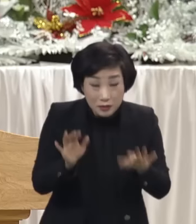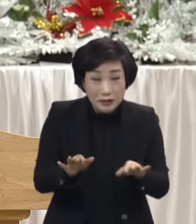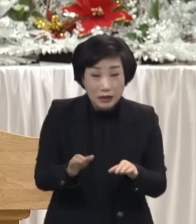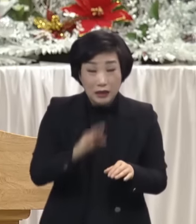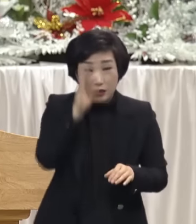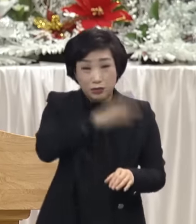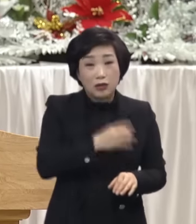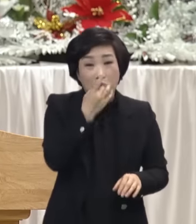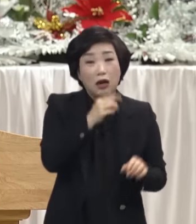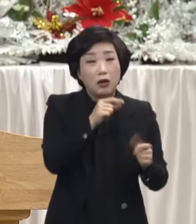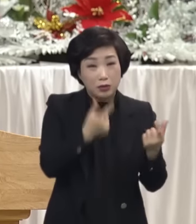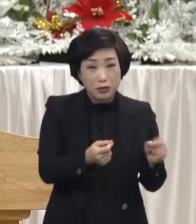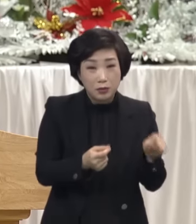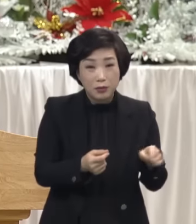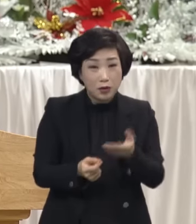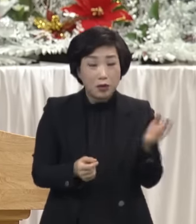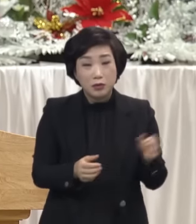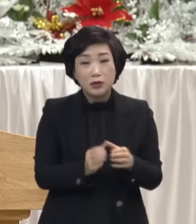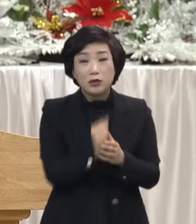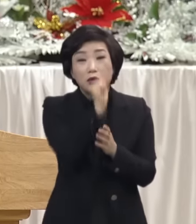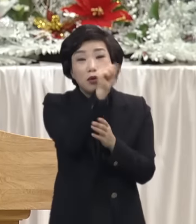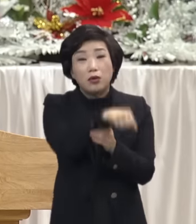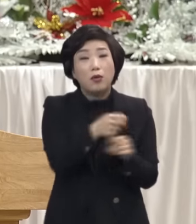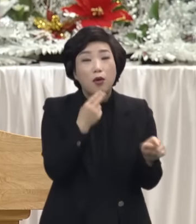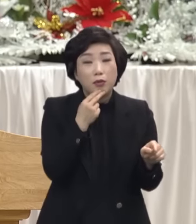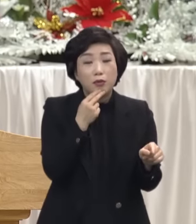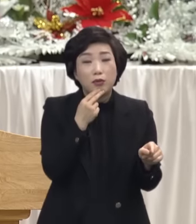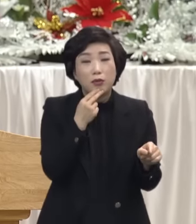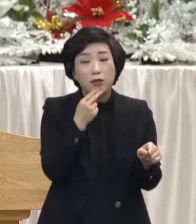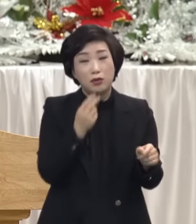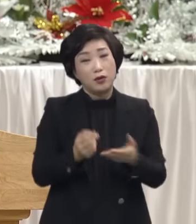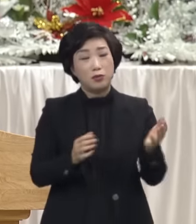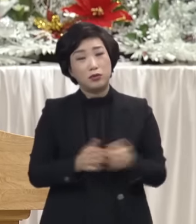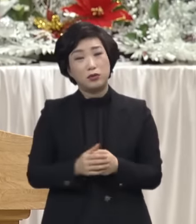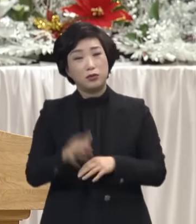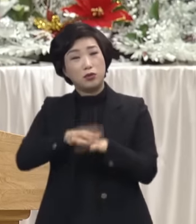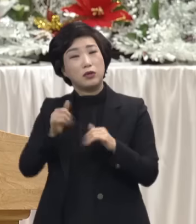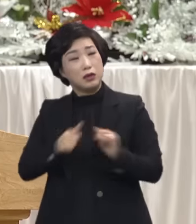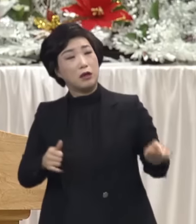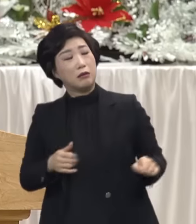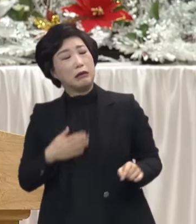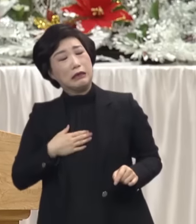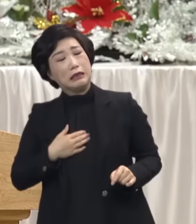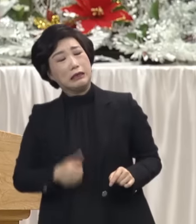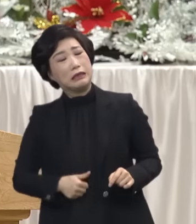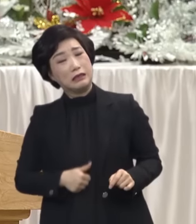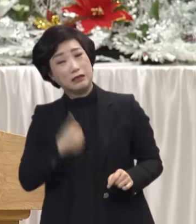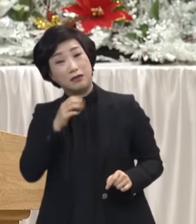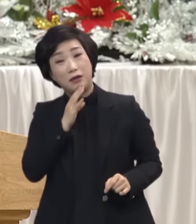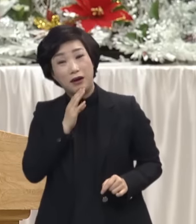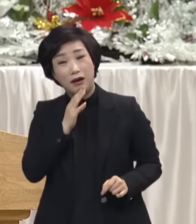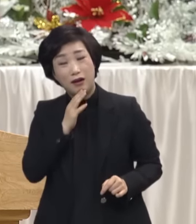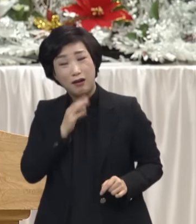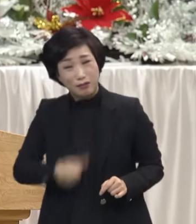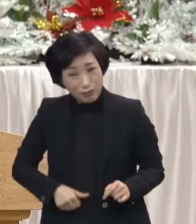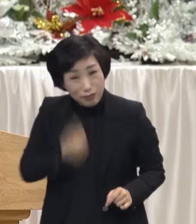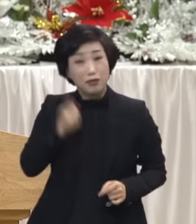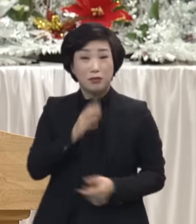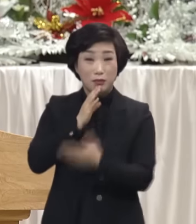쭉정이처럼 착황하지 않는 곡식처럼 농부를 분하게 하는 것은 없어요. 정말 보통 분하게